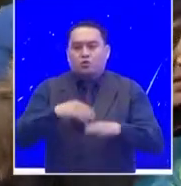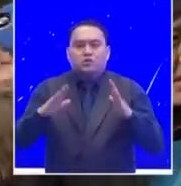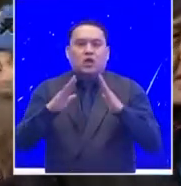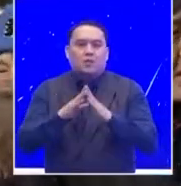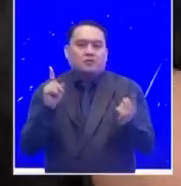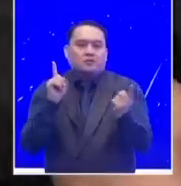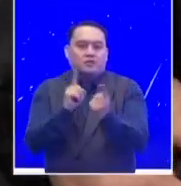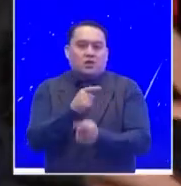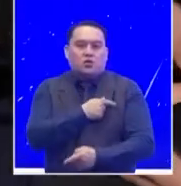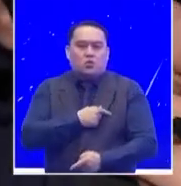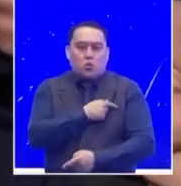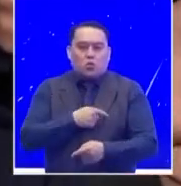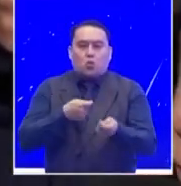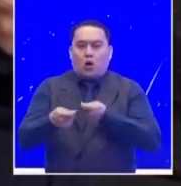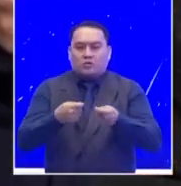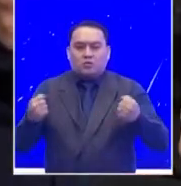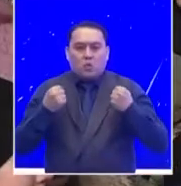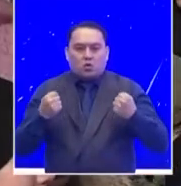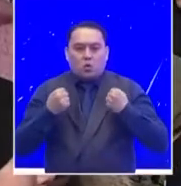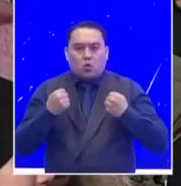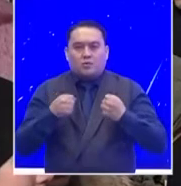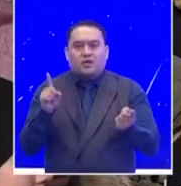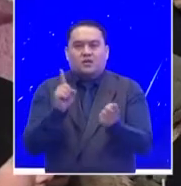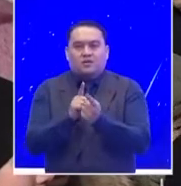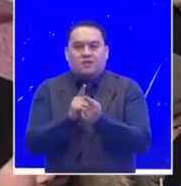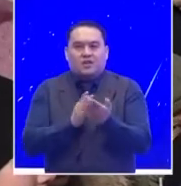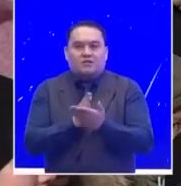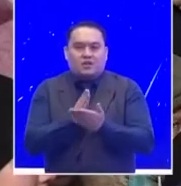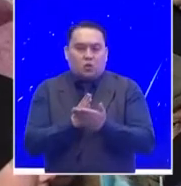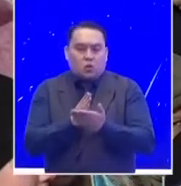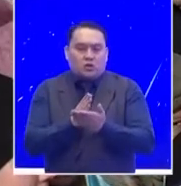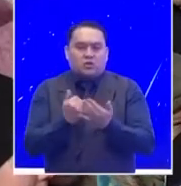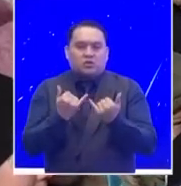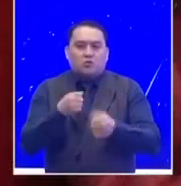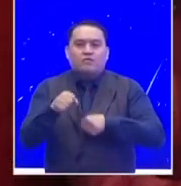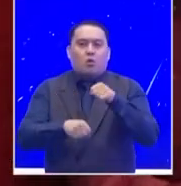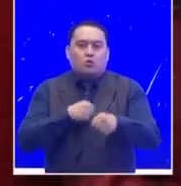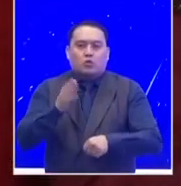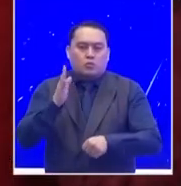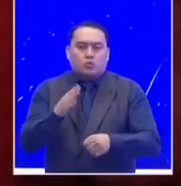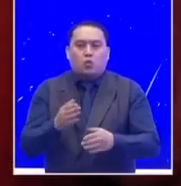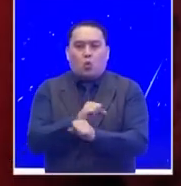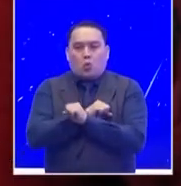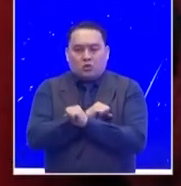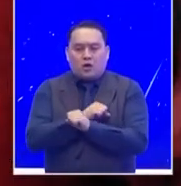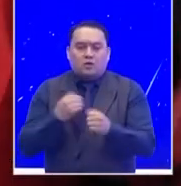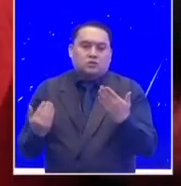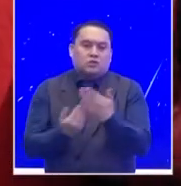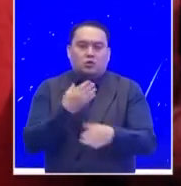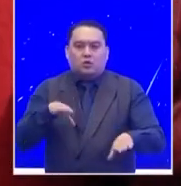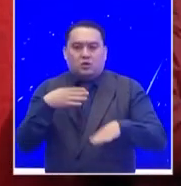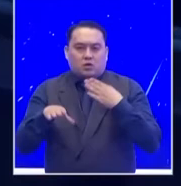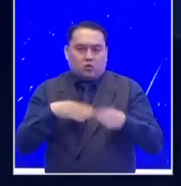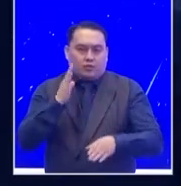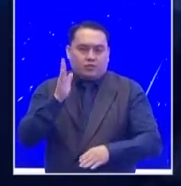Их встретили тренеры, руководство спортивного управления и представители Федерации велоспорта. Теперь велогонщиков ждет небольшой отдых, а затем многочисленные